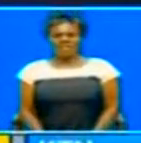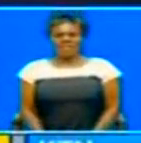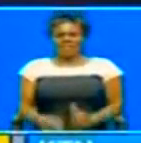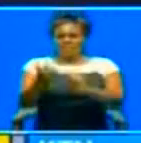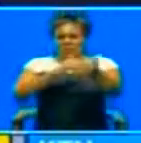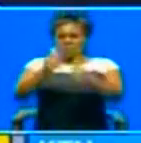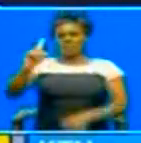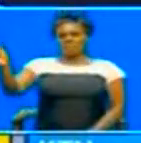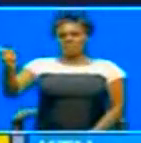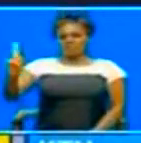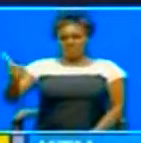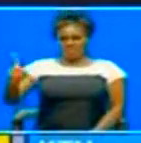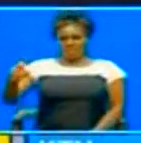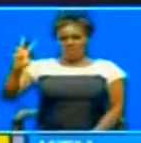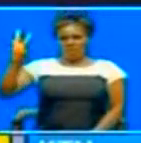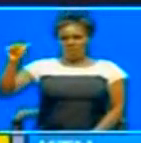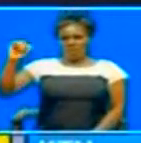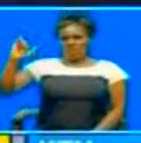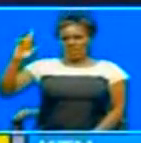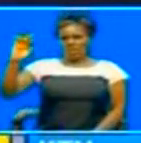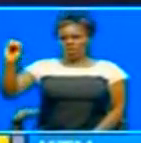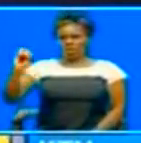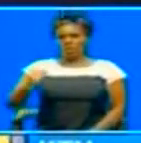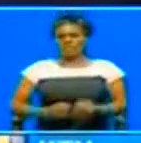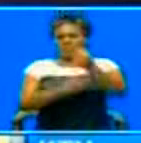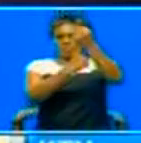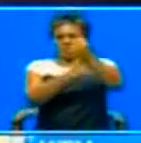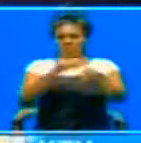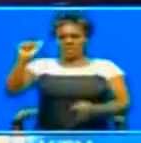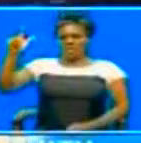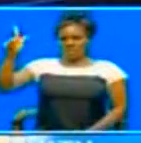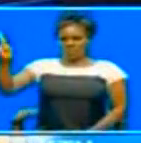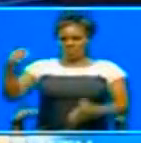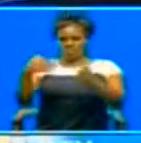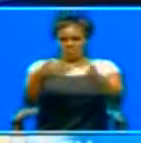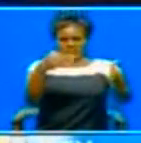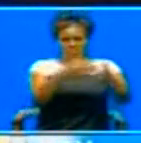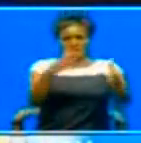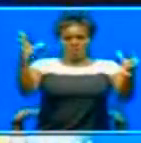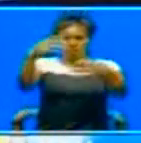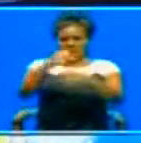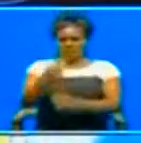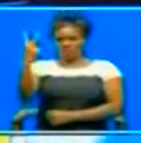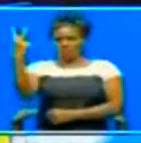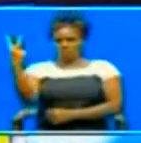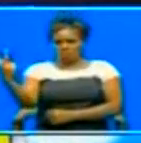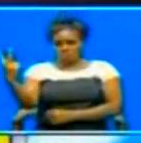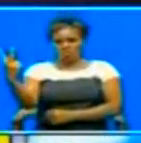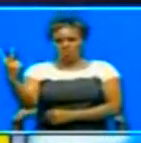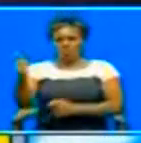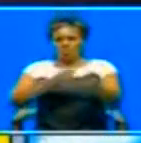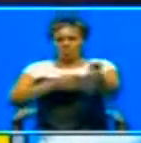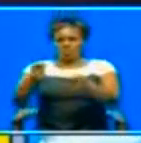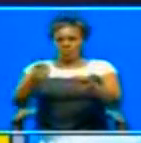and Sports Cabinet Secretary Dr. Hassan Wario has supported the move by Athletics Kenya to suspend the Rosa and Associate and Volare Sports